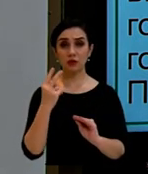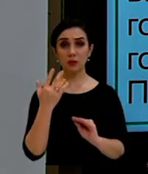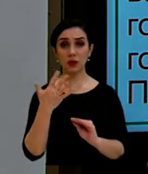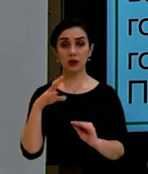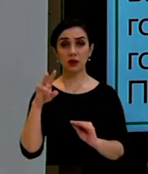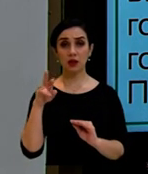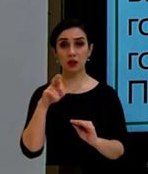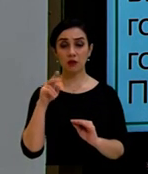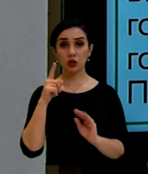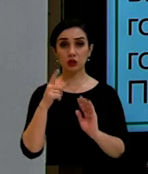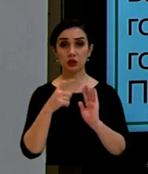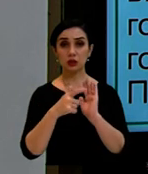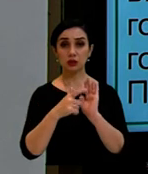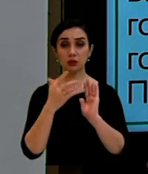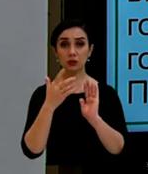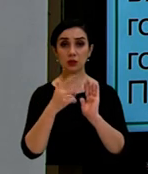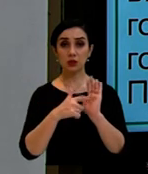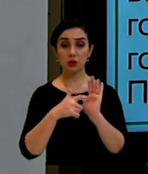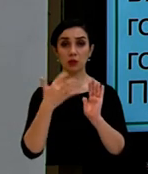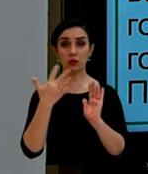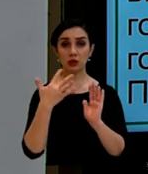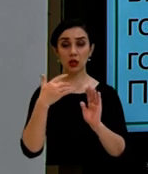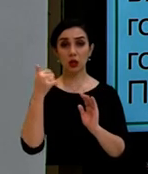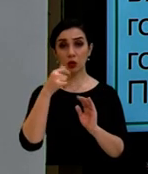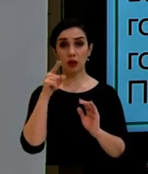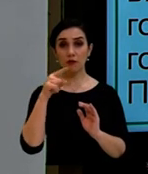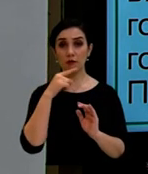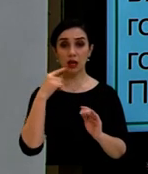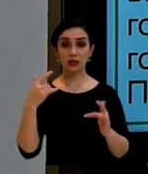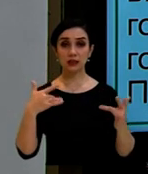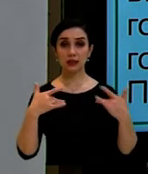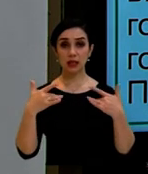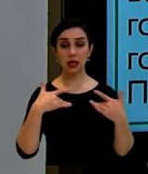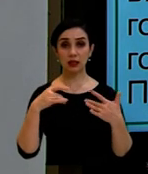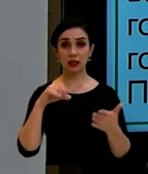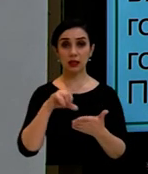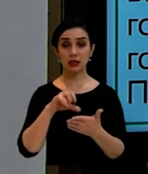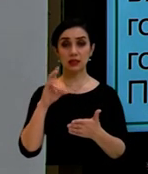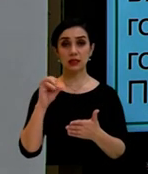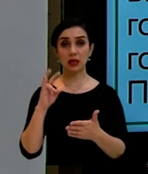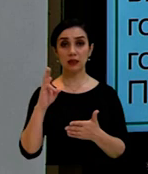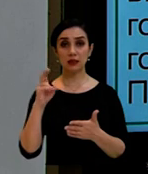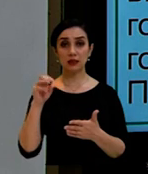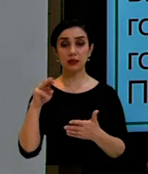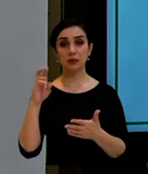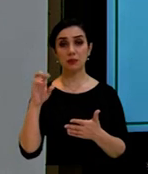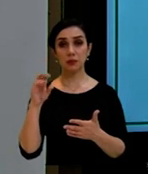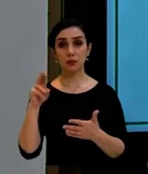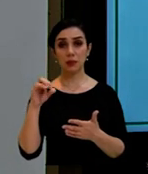января 1756 года в российском театре в санкт-петербурге